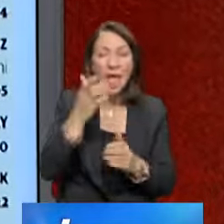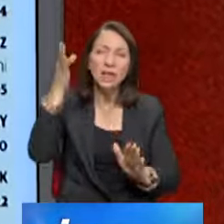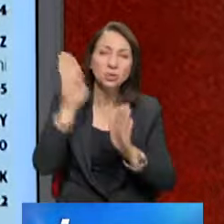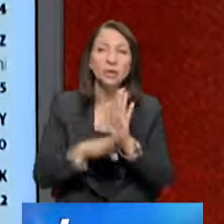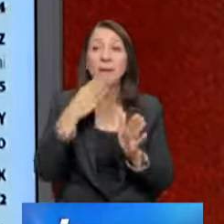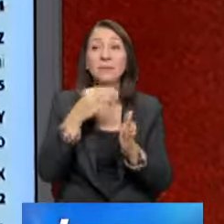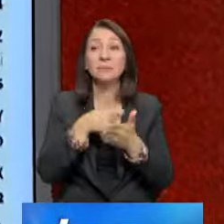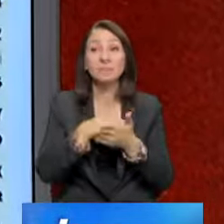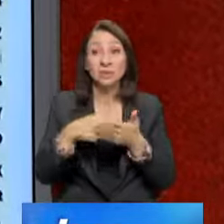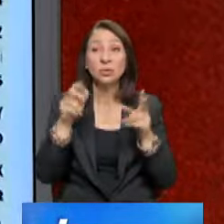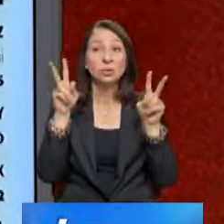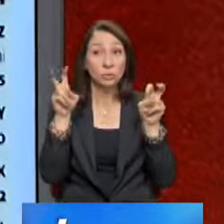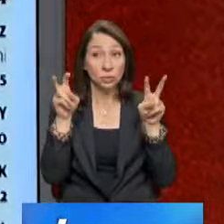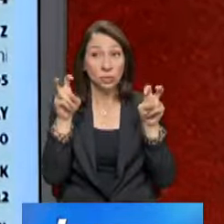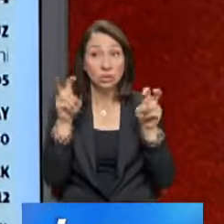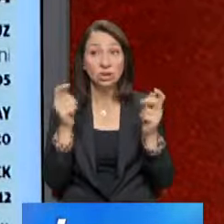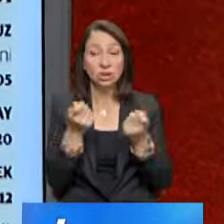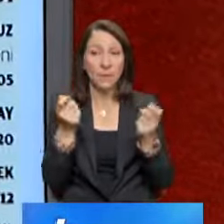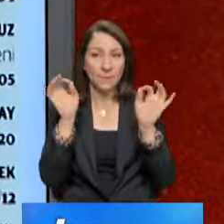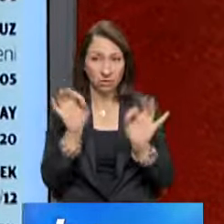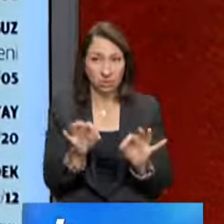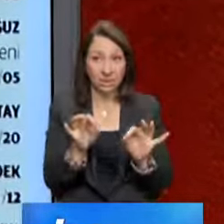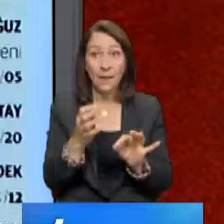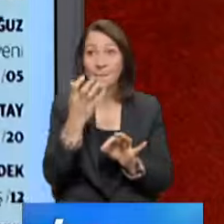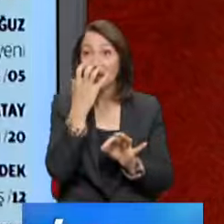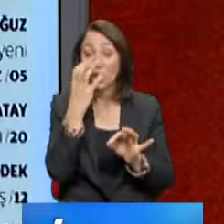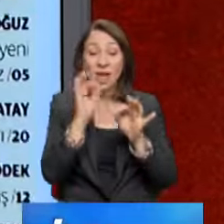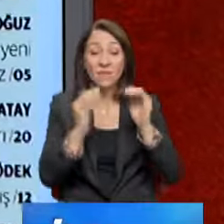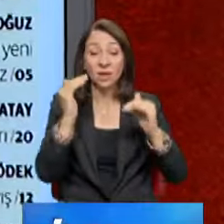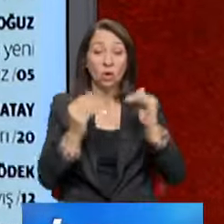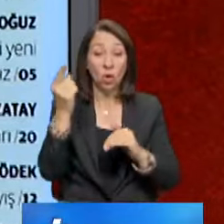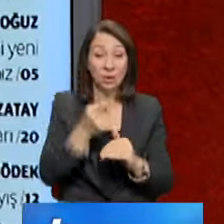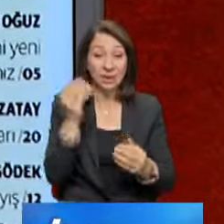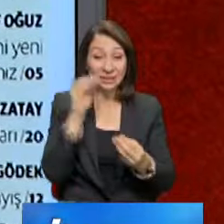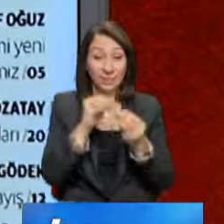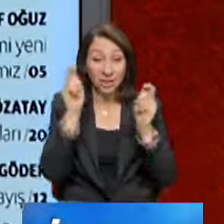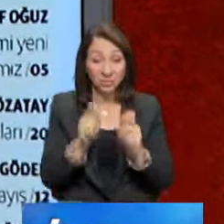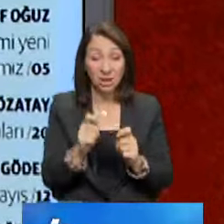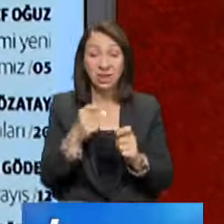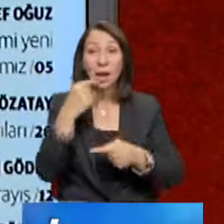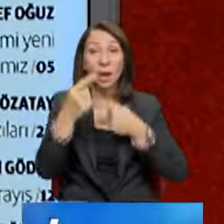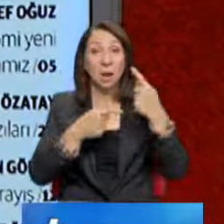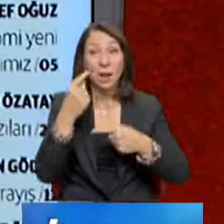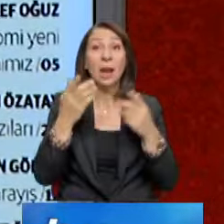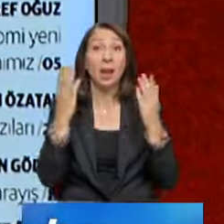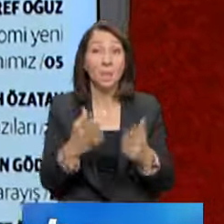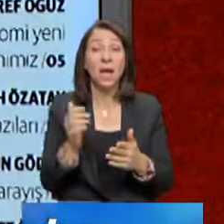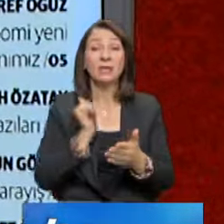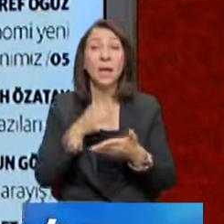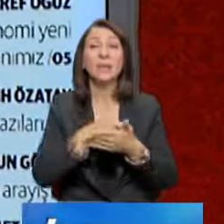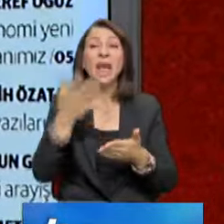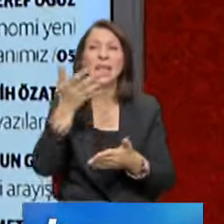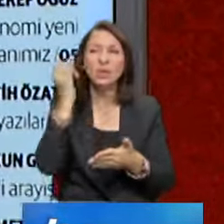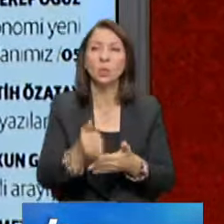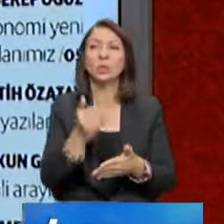düşük emekli maaşı konusunda da çalışma başlatıldı. Beklenen enflasyon oranında zam yapılacağı yönündeki spekülasyonlara rağmen asgari ücrete